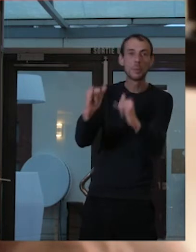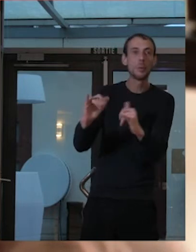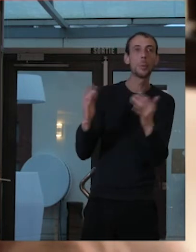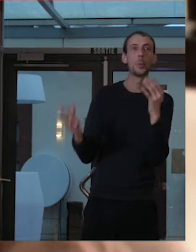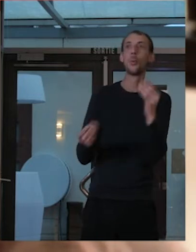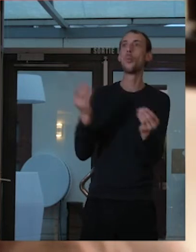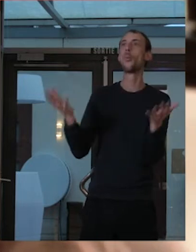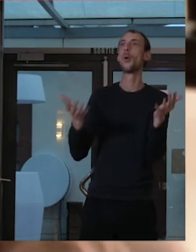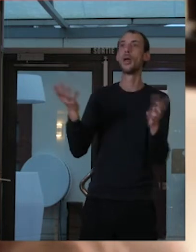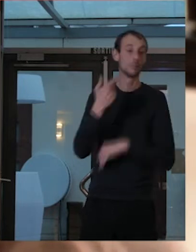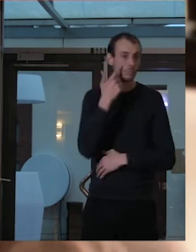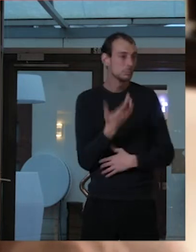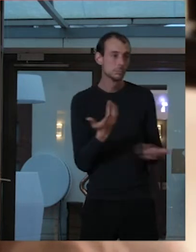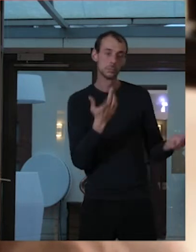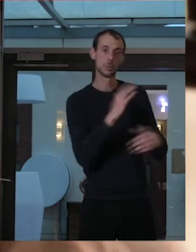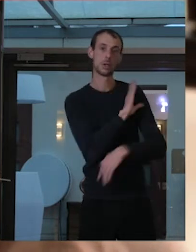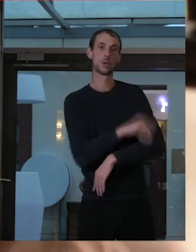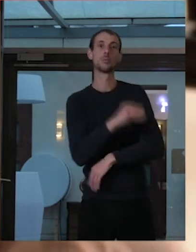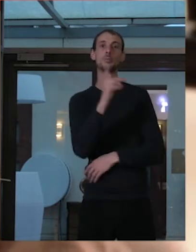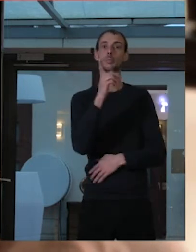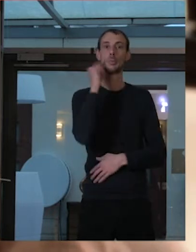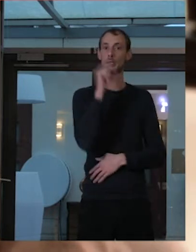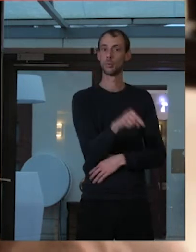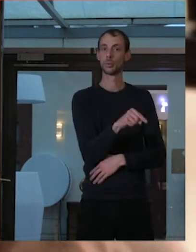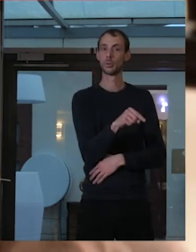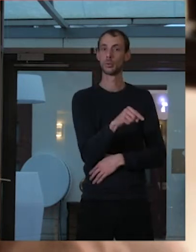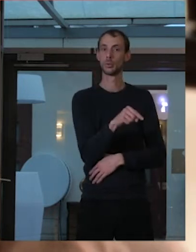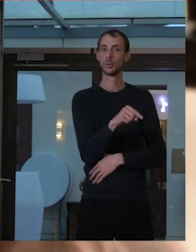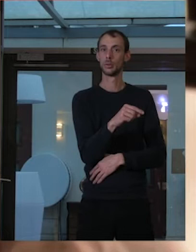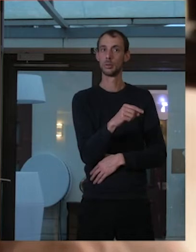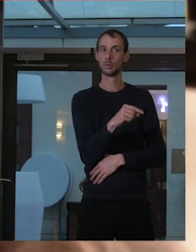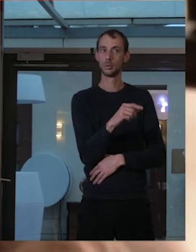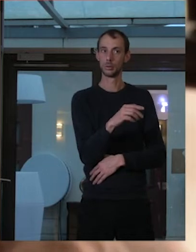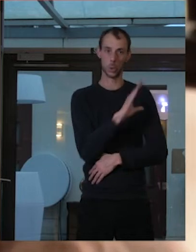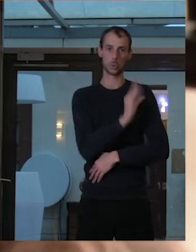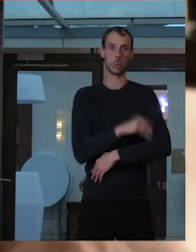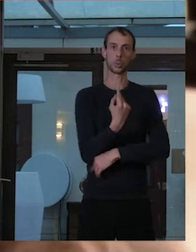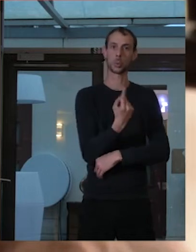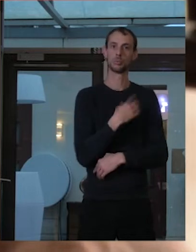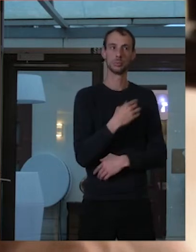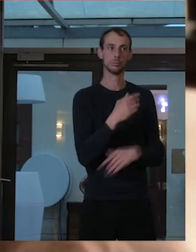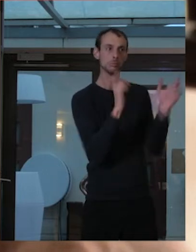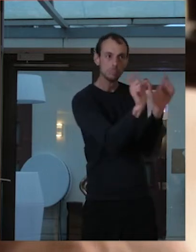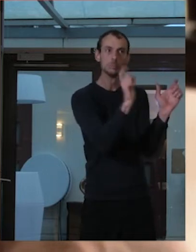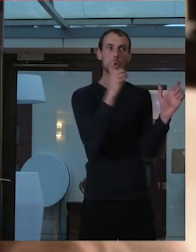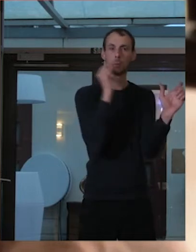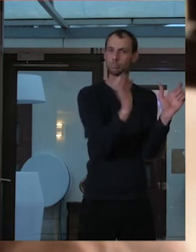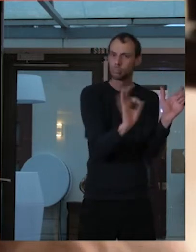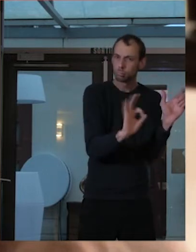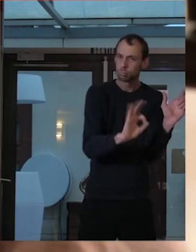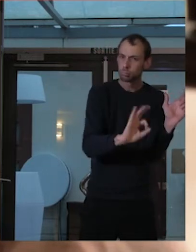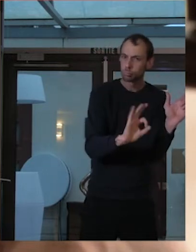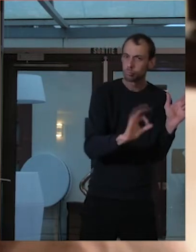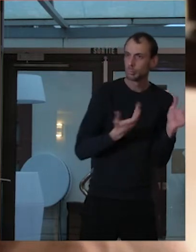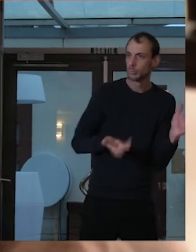de sport masculin, en l'occurrence, on n'accole jamais derrière le terme masculin. Et ça, je crois que c'est quelque chose qui coûte quand même pas très